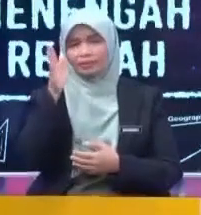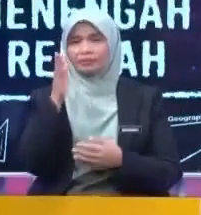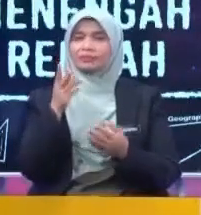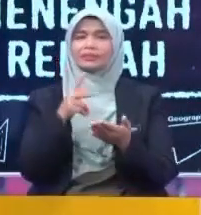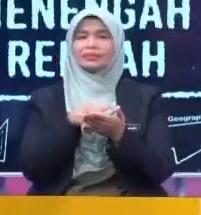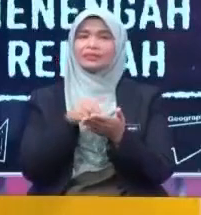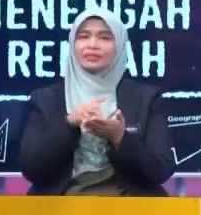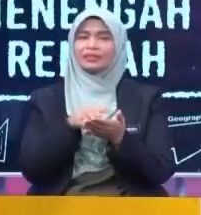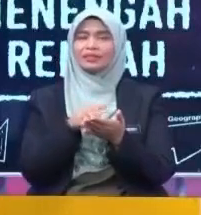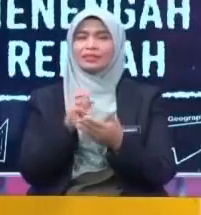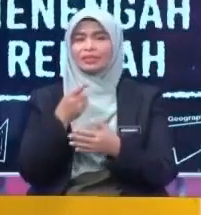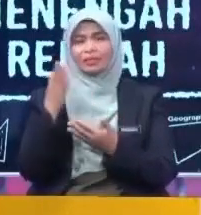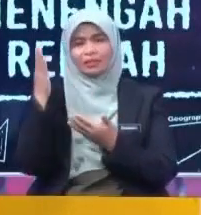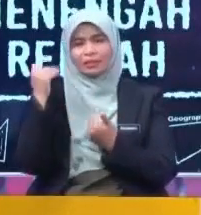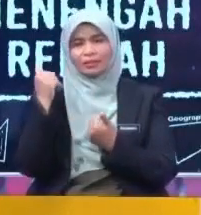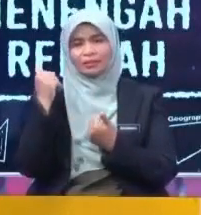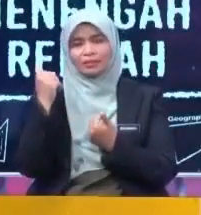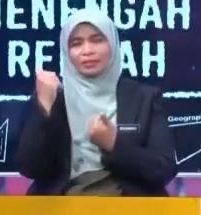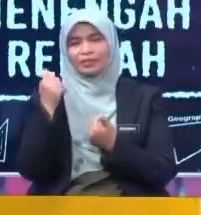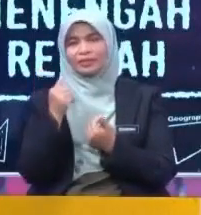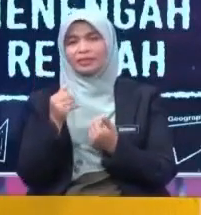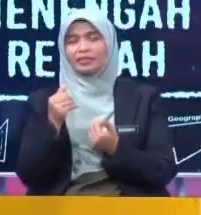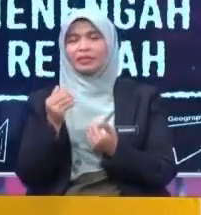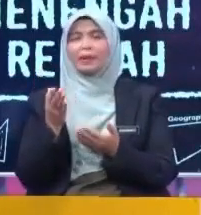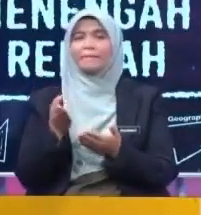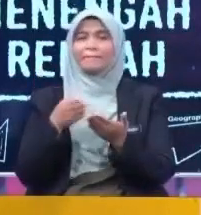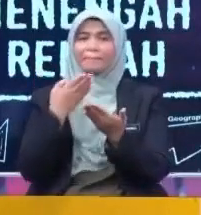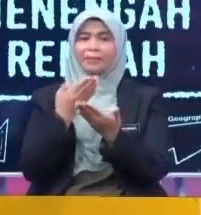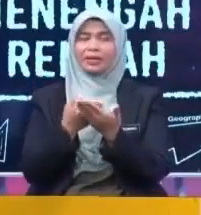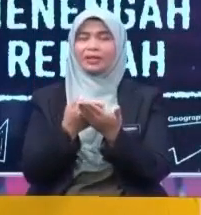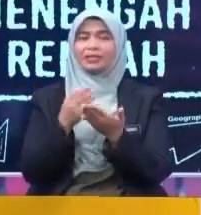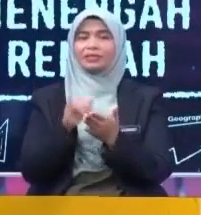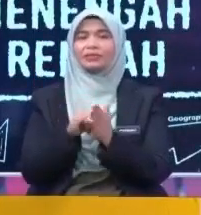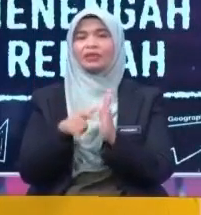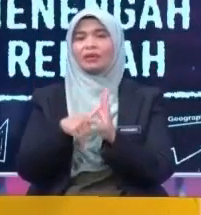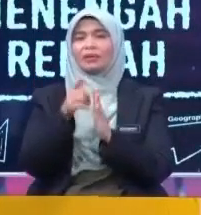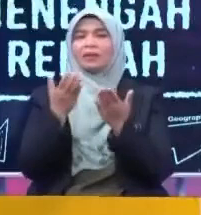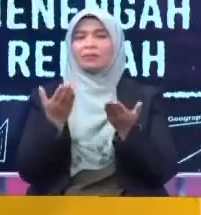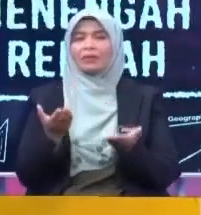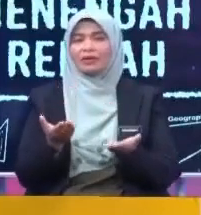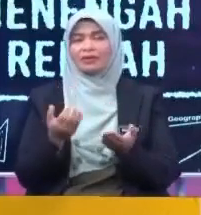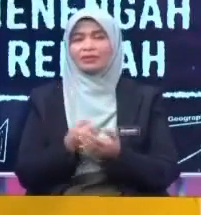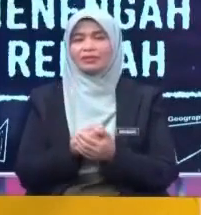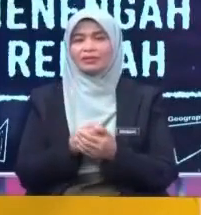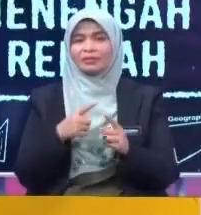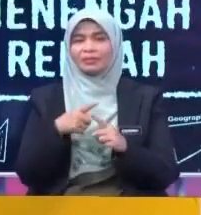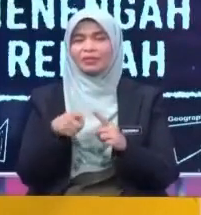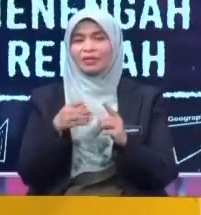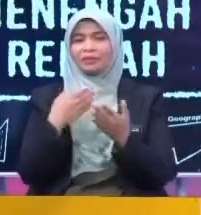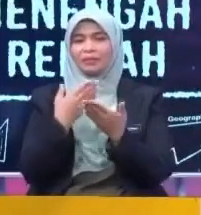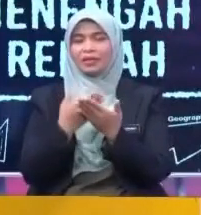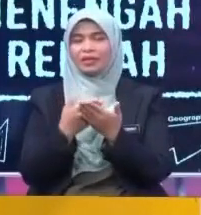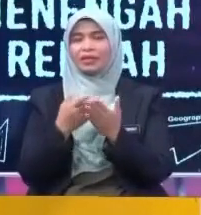dan kita mengharapkan di sebelah yang baik itu lebih berat. Lebih berat. Bila yang di sebelah baik itu lebih